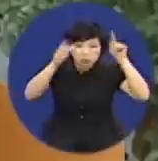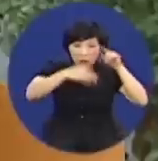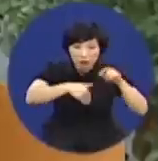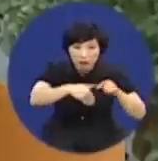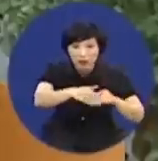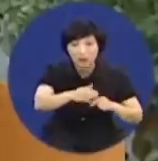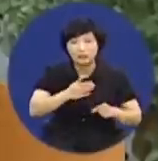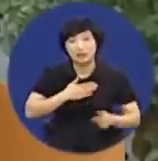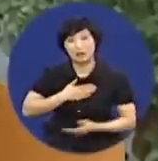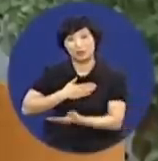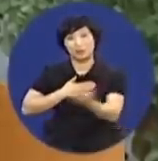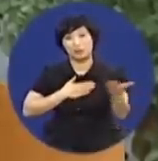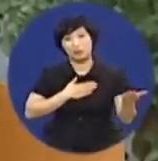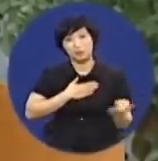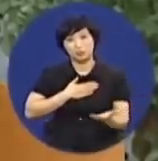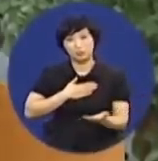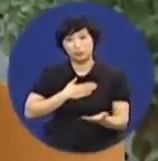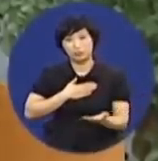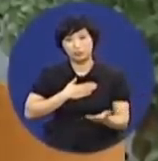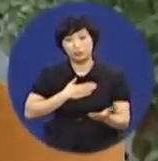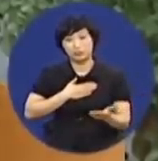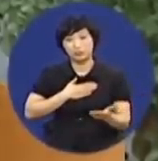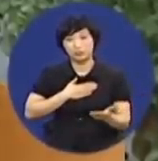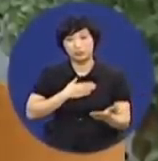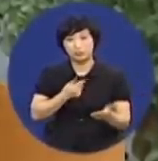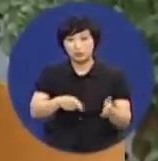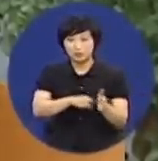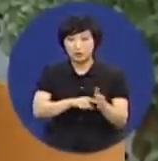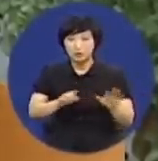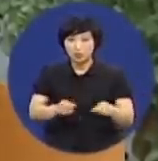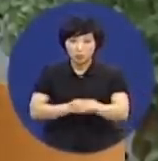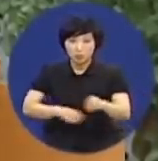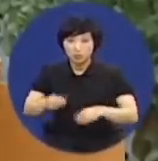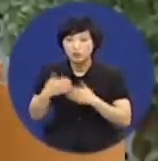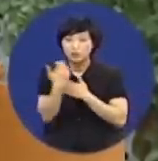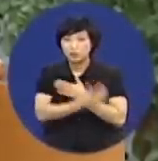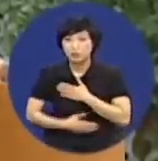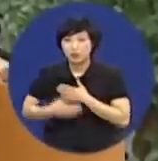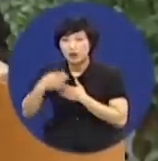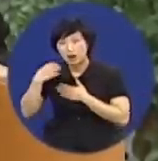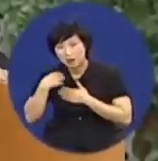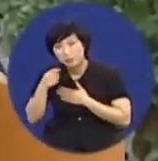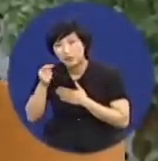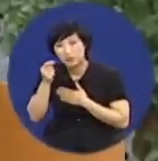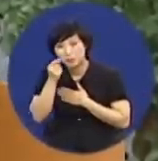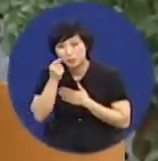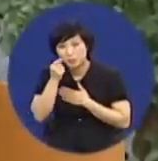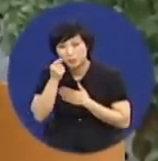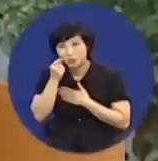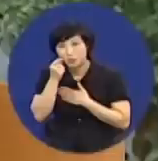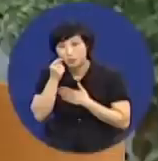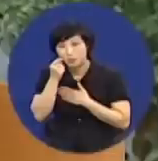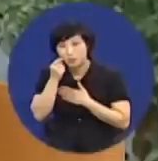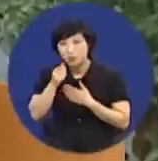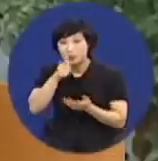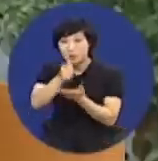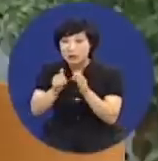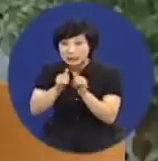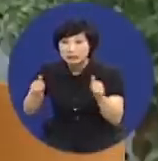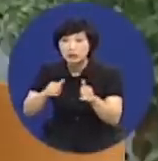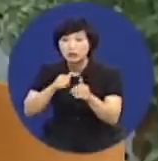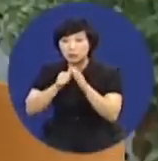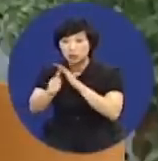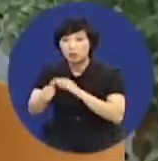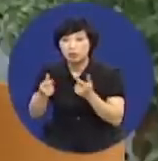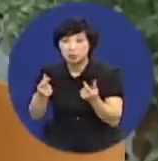地獄に行くべきだった私たちのために、肉では耐えきれない罪